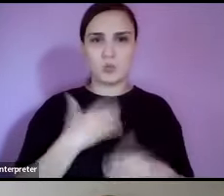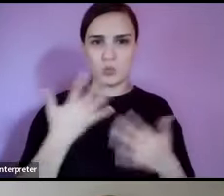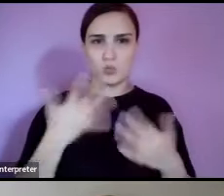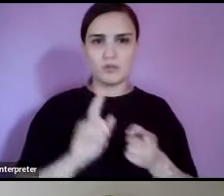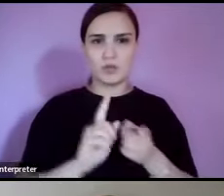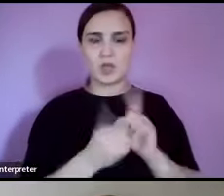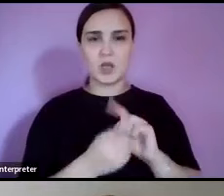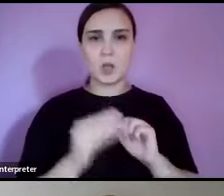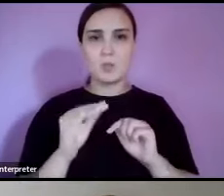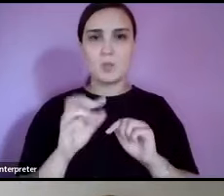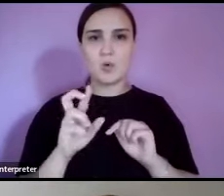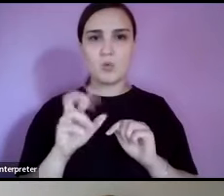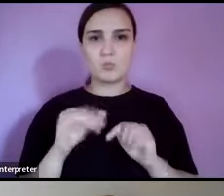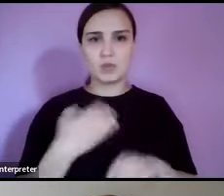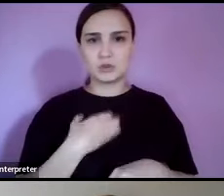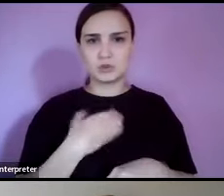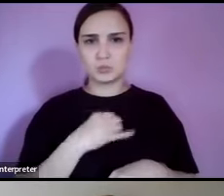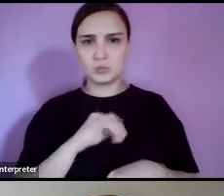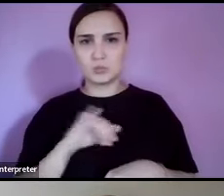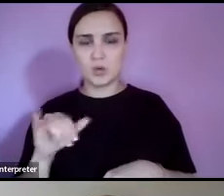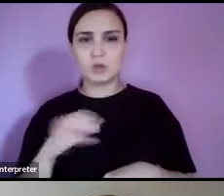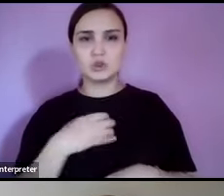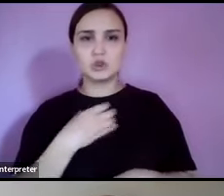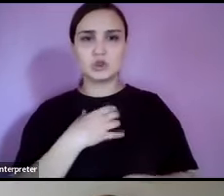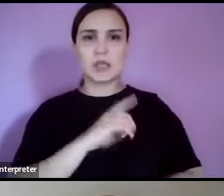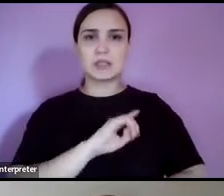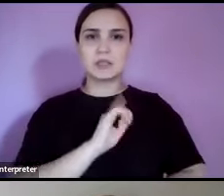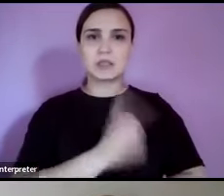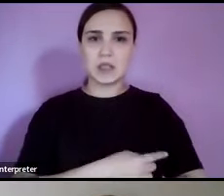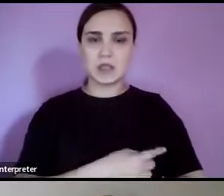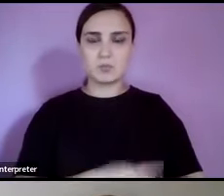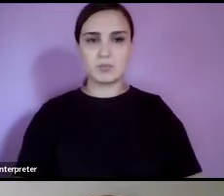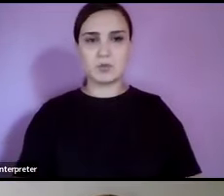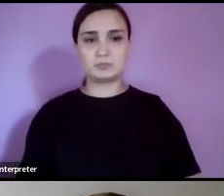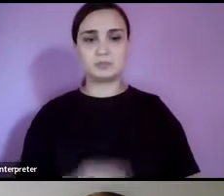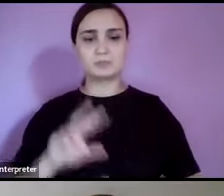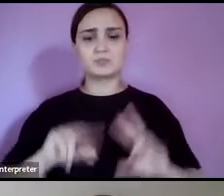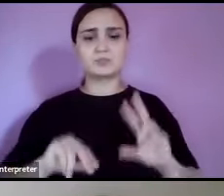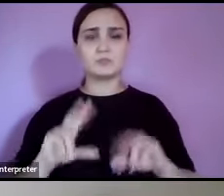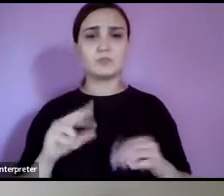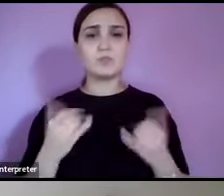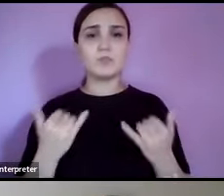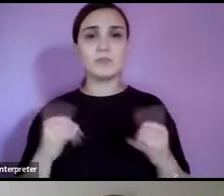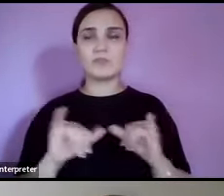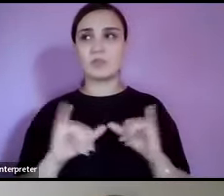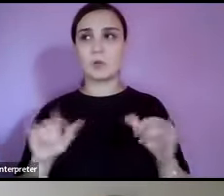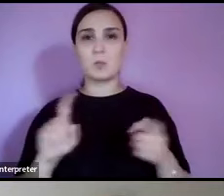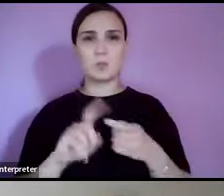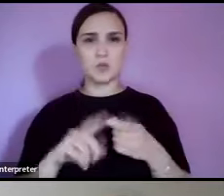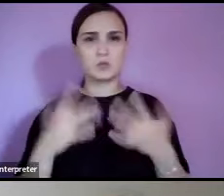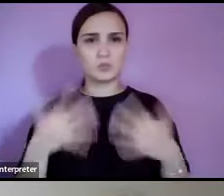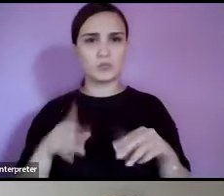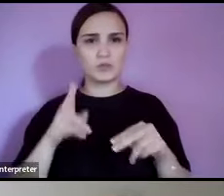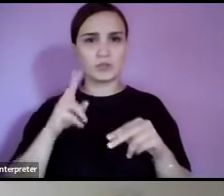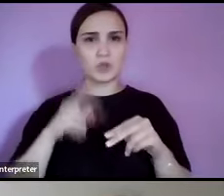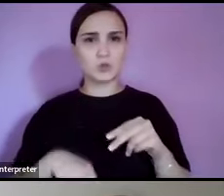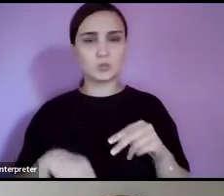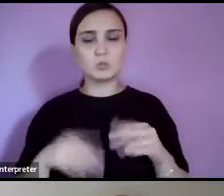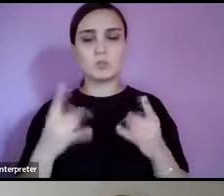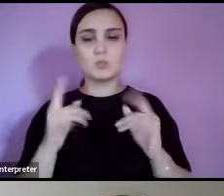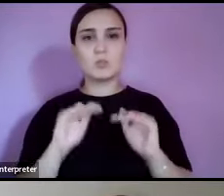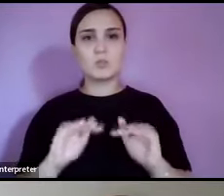შემთხვევაში უბრალოდ ამ შიშის გაძლიერებაზე. და ფაქტიურად ახლა ამ პანდემიის დასრულების შემდეგ ბავშვებს